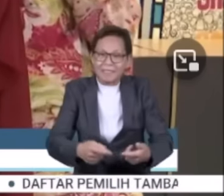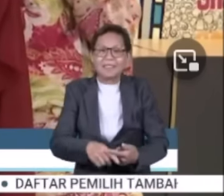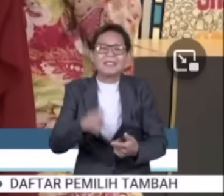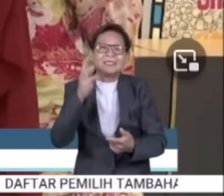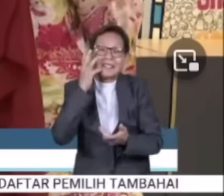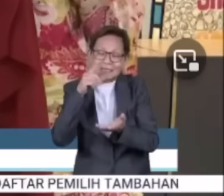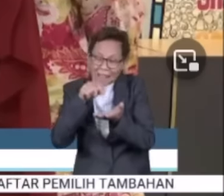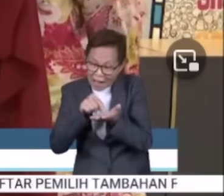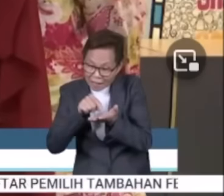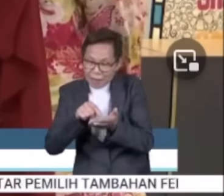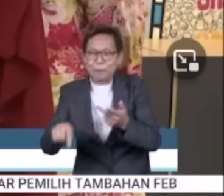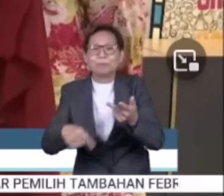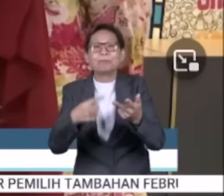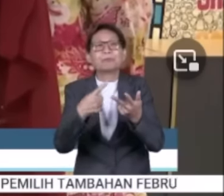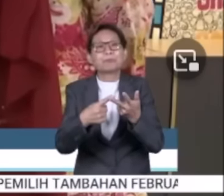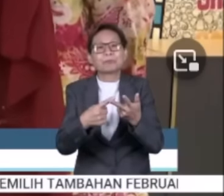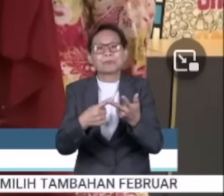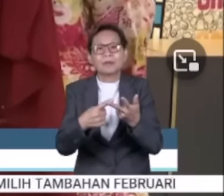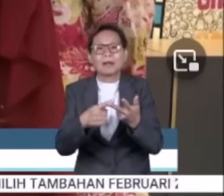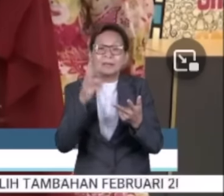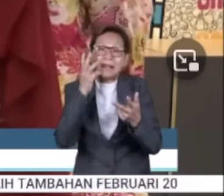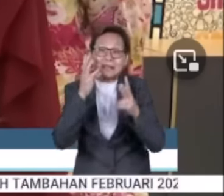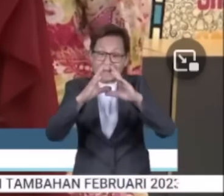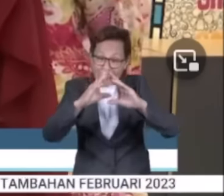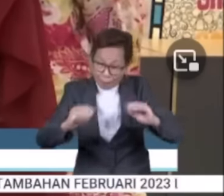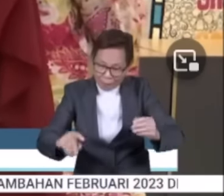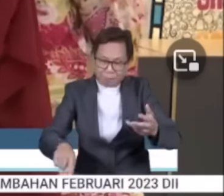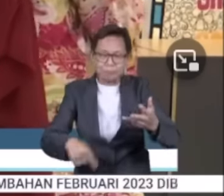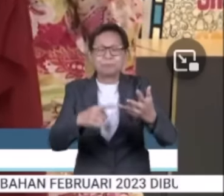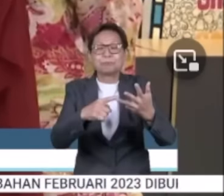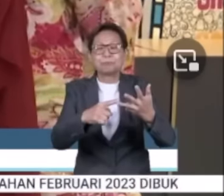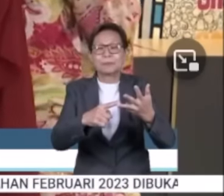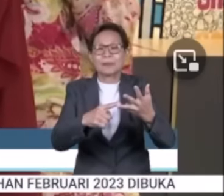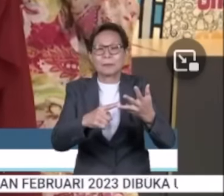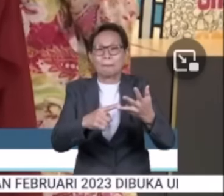Nasi ayam. Nasi lemak.